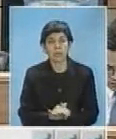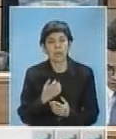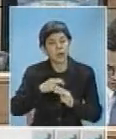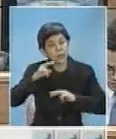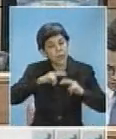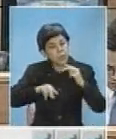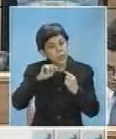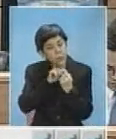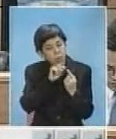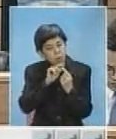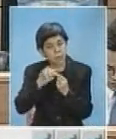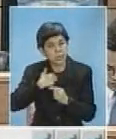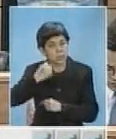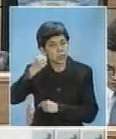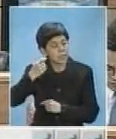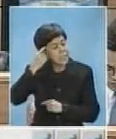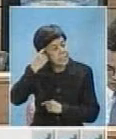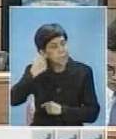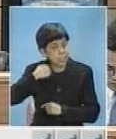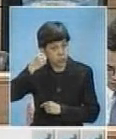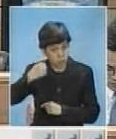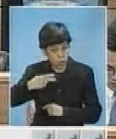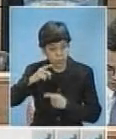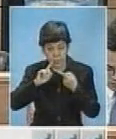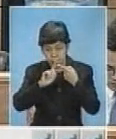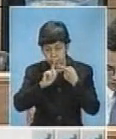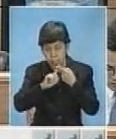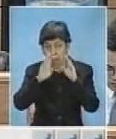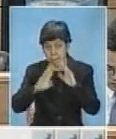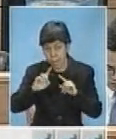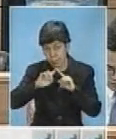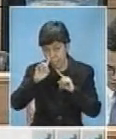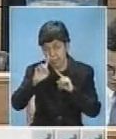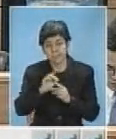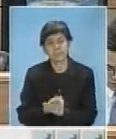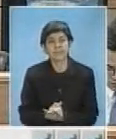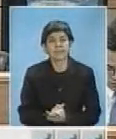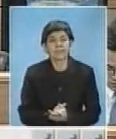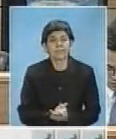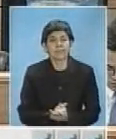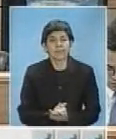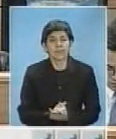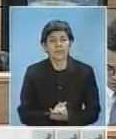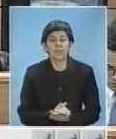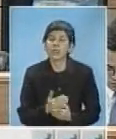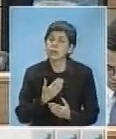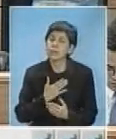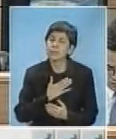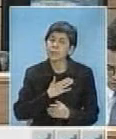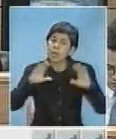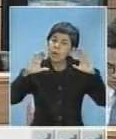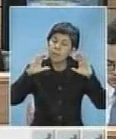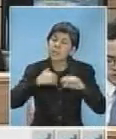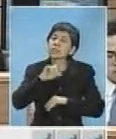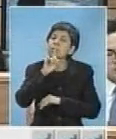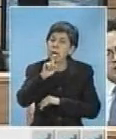พิจารณาความเหมาะสมในสองมิติด้วยกันในมิติแรกก็คือมิติคำถามว่ารัฐบาลมีเหตุผ